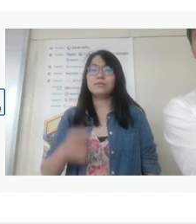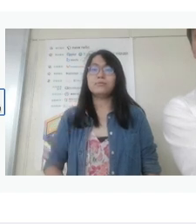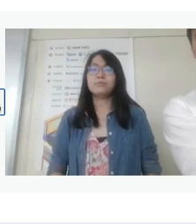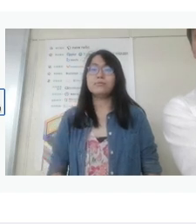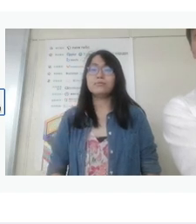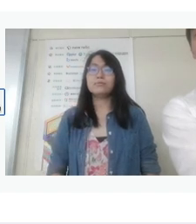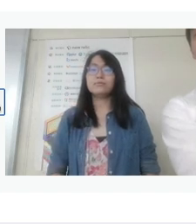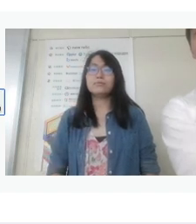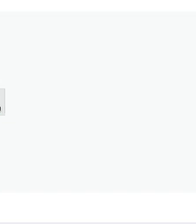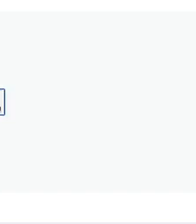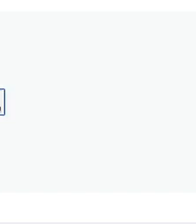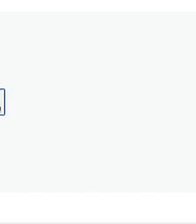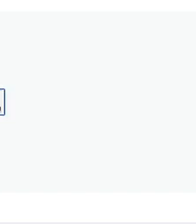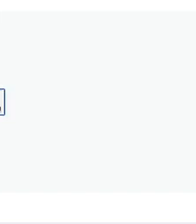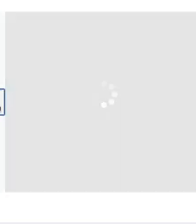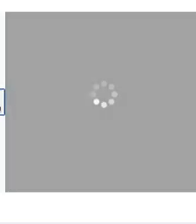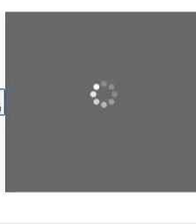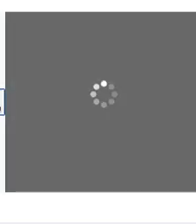OK。